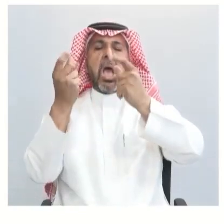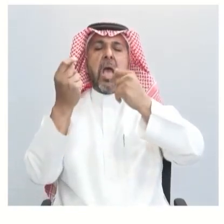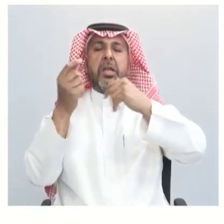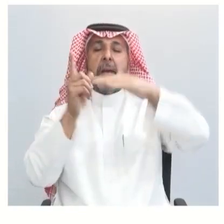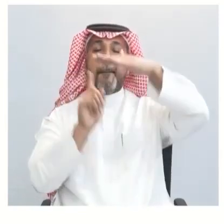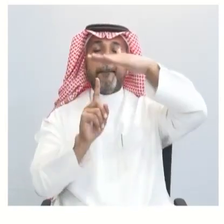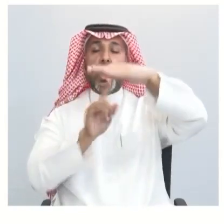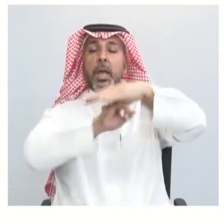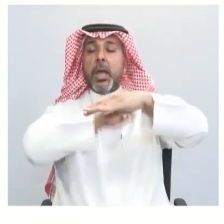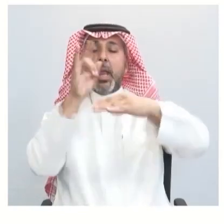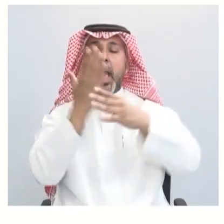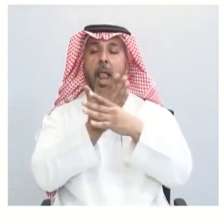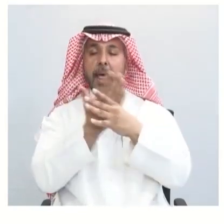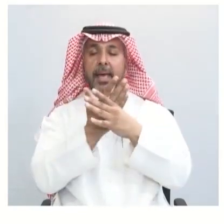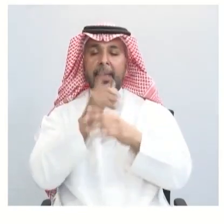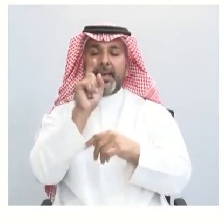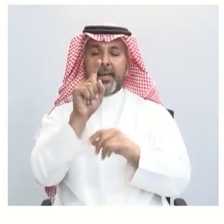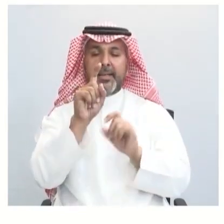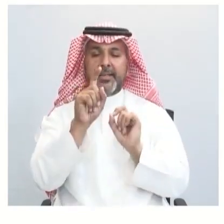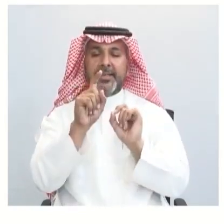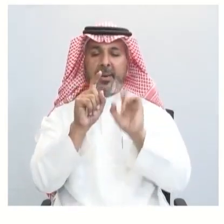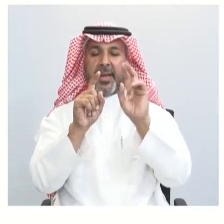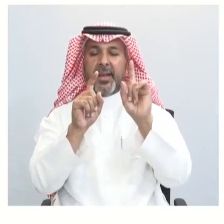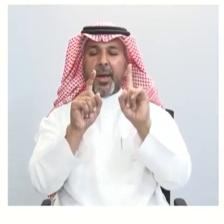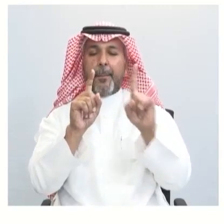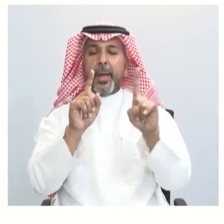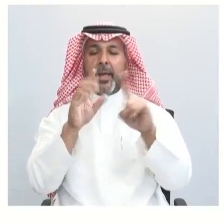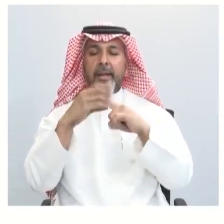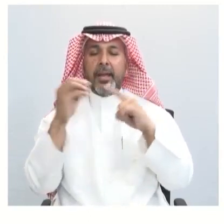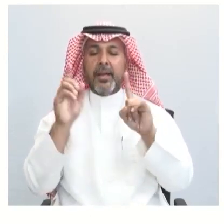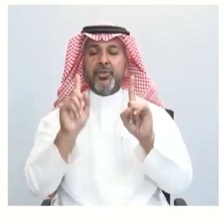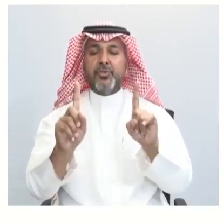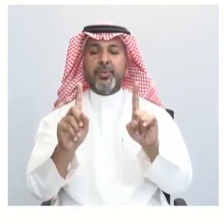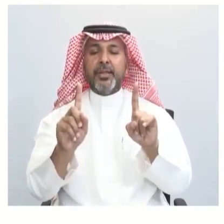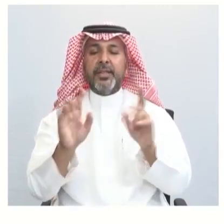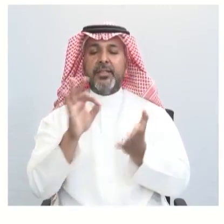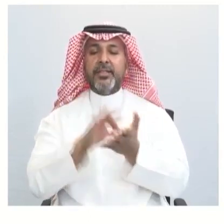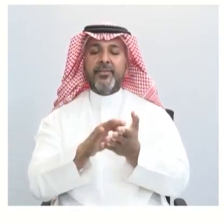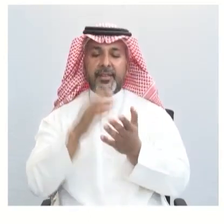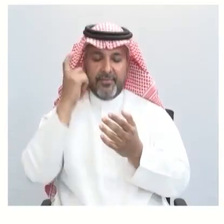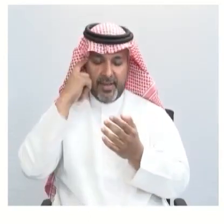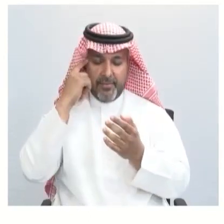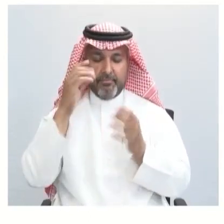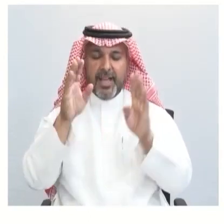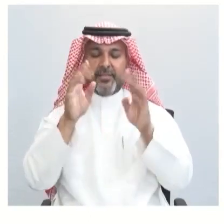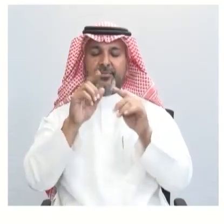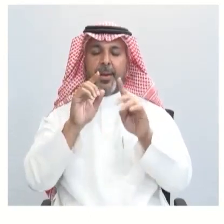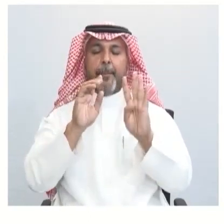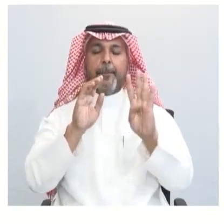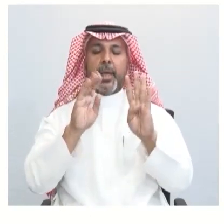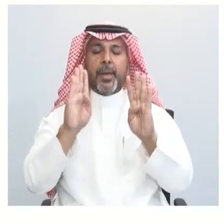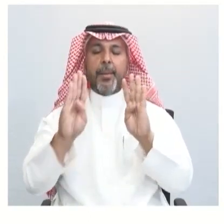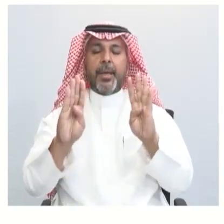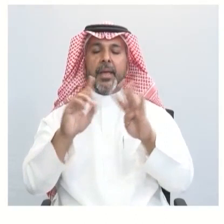الاثنين اللي هي تجعل المقام صفرا وحسب طبعا شكل المقام واما مداها فهو جميع الاعداد الحقيقيه ما عدا من